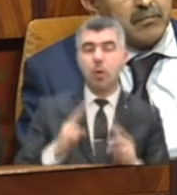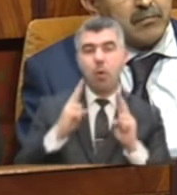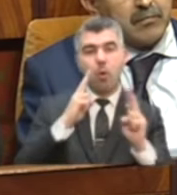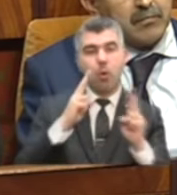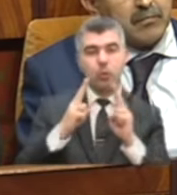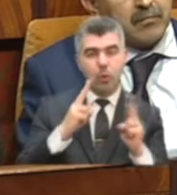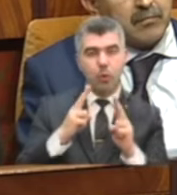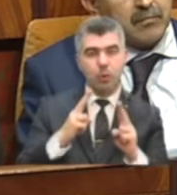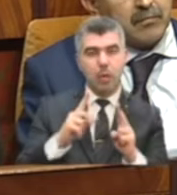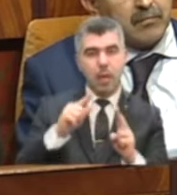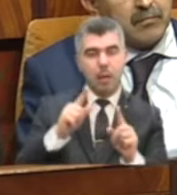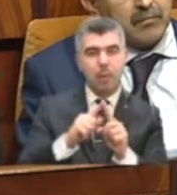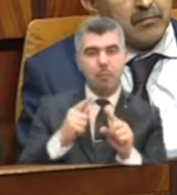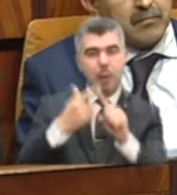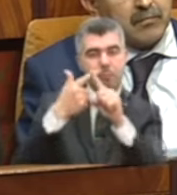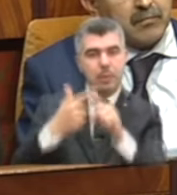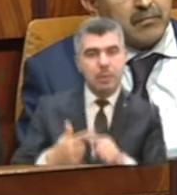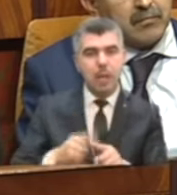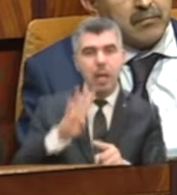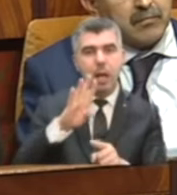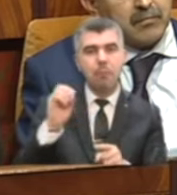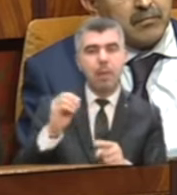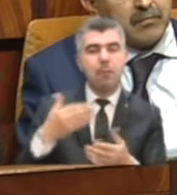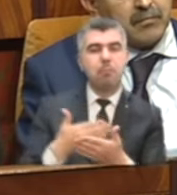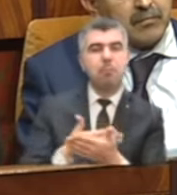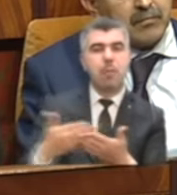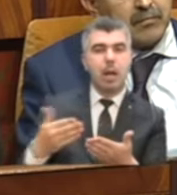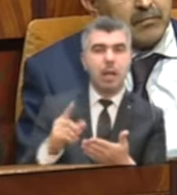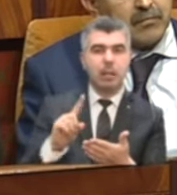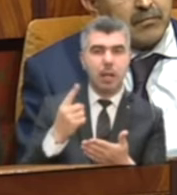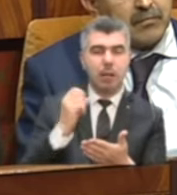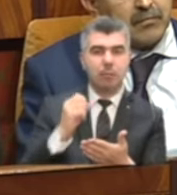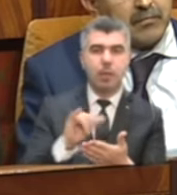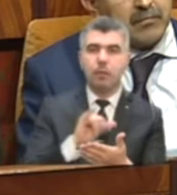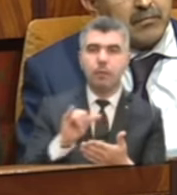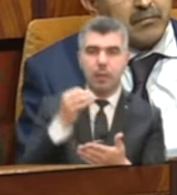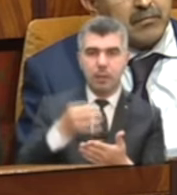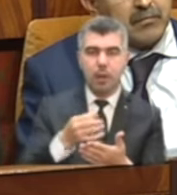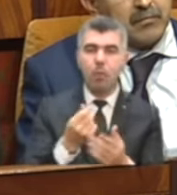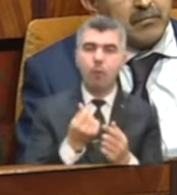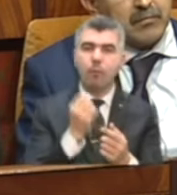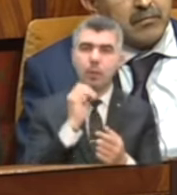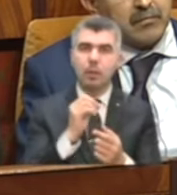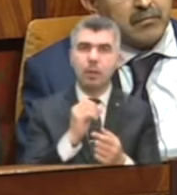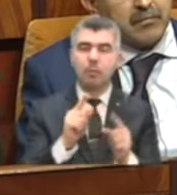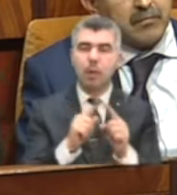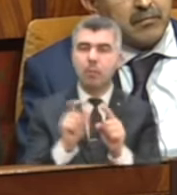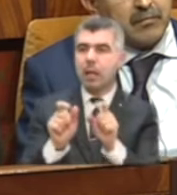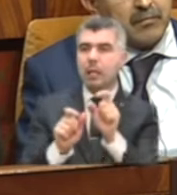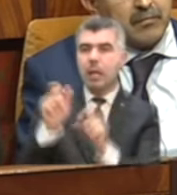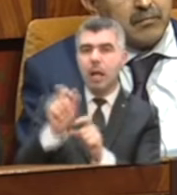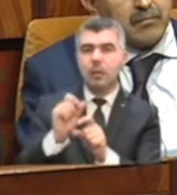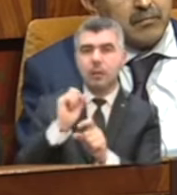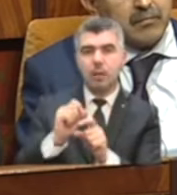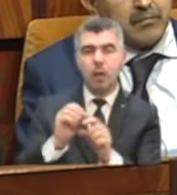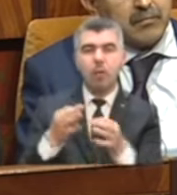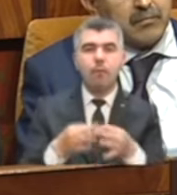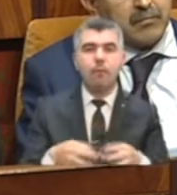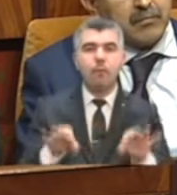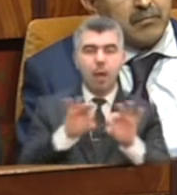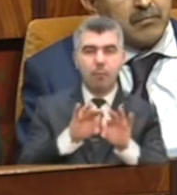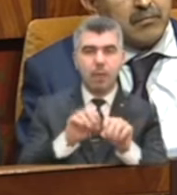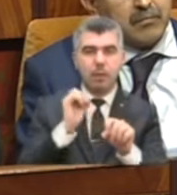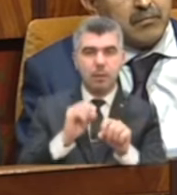السير عندها عجز مالي ديال 40 مليار، فين كيمشيو هاد الفلوس؟ هاد الضحايا اللي كيمشيو ديال العائلات، ما